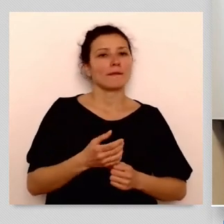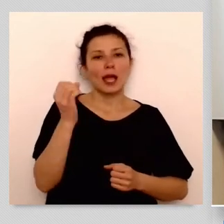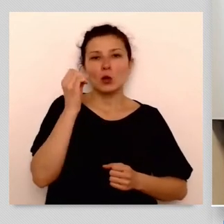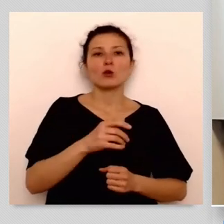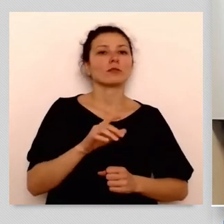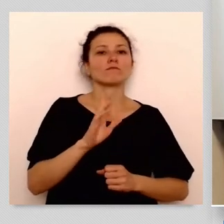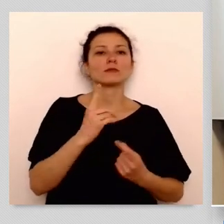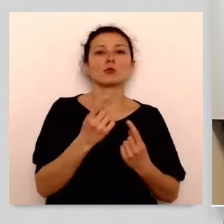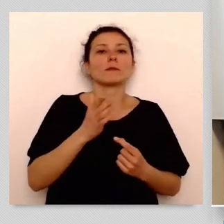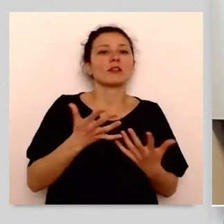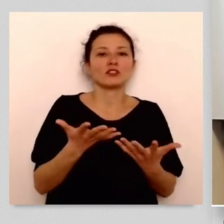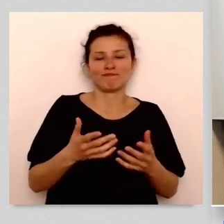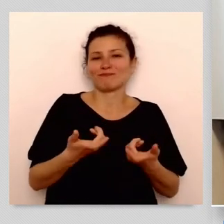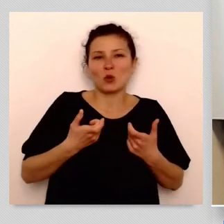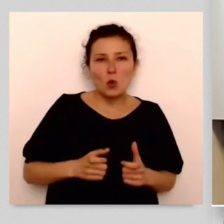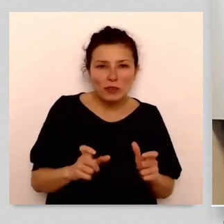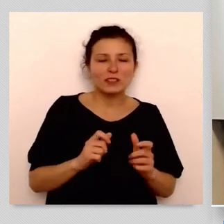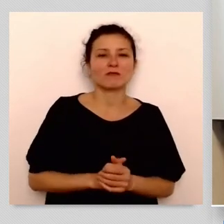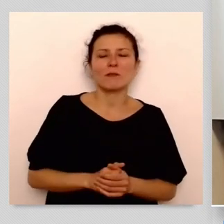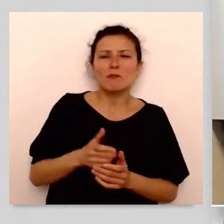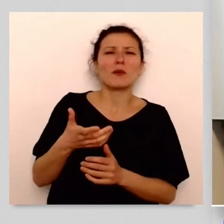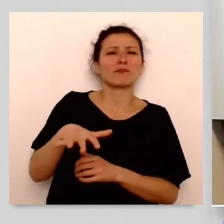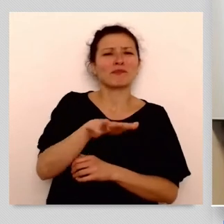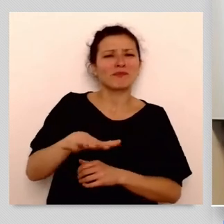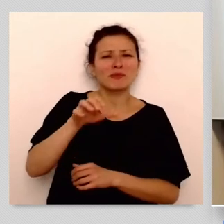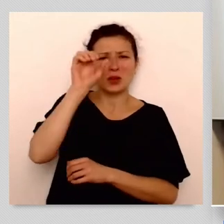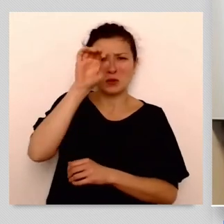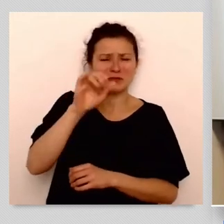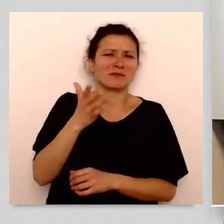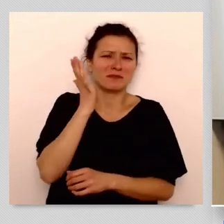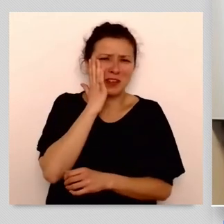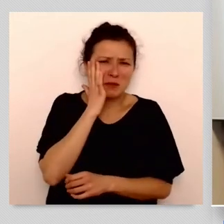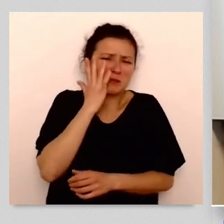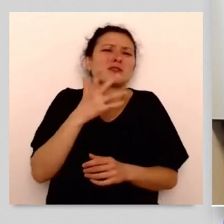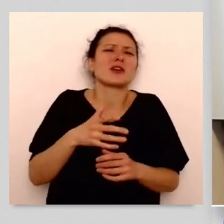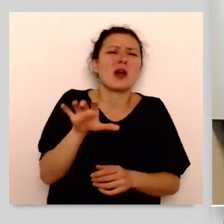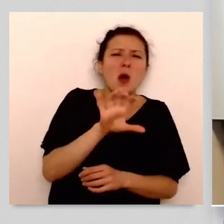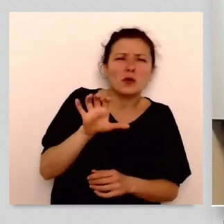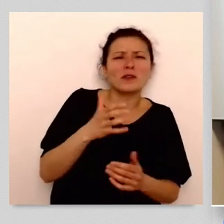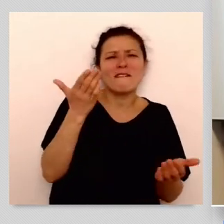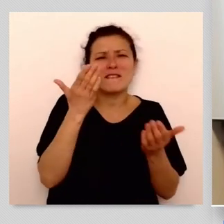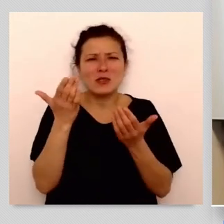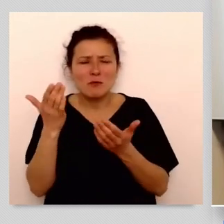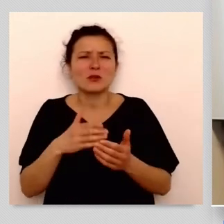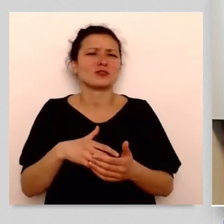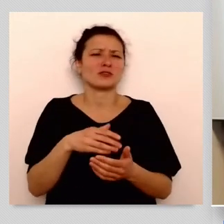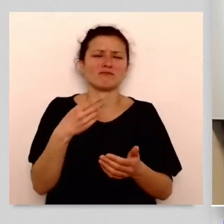ile środowiska górnicze mają świadomość, czy oglądają te same wiadomości, czytają te same gazety, tak, nie żyją w oderwaniu od